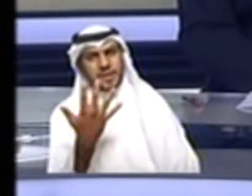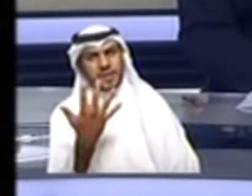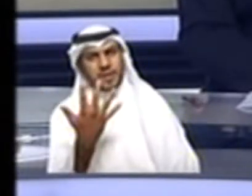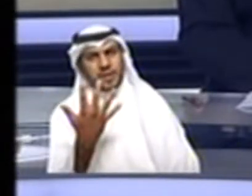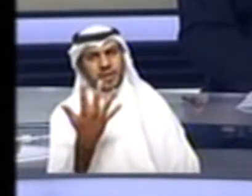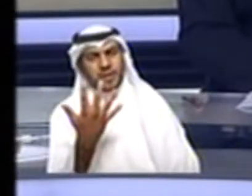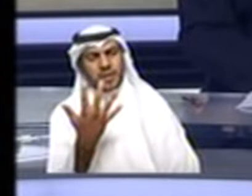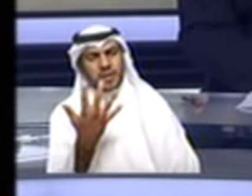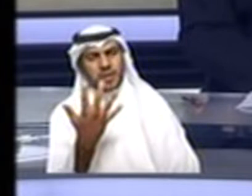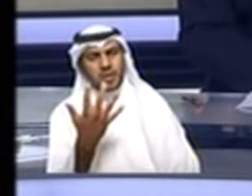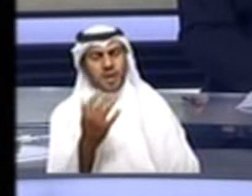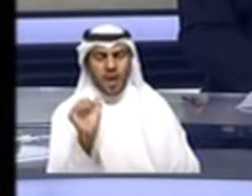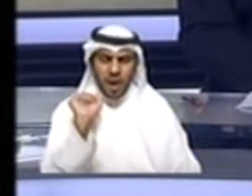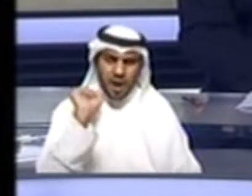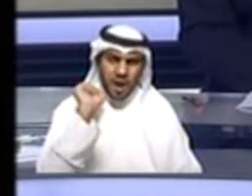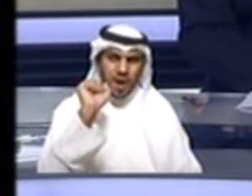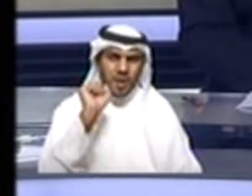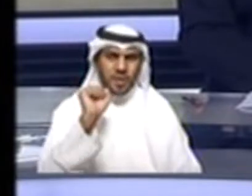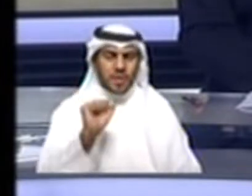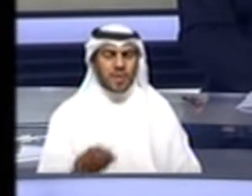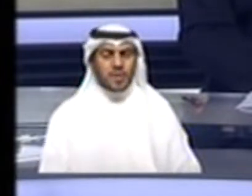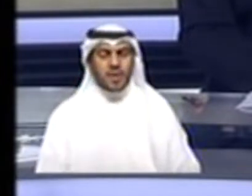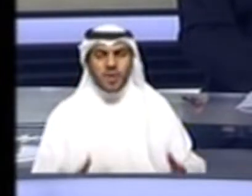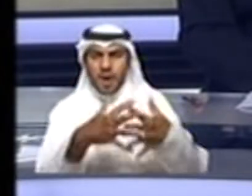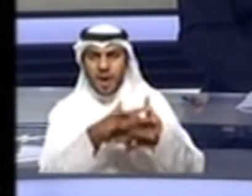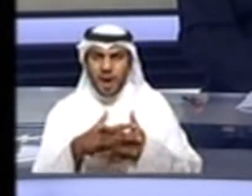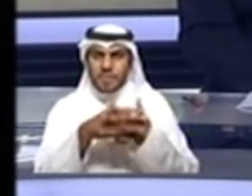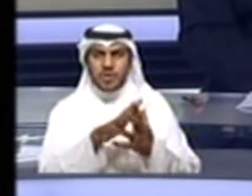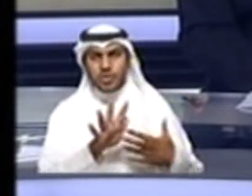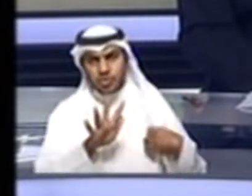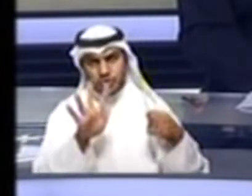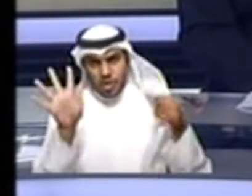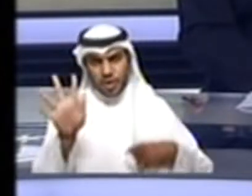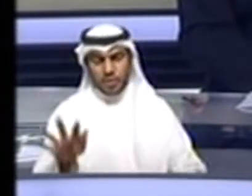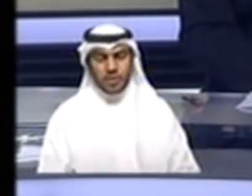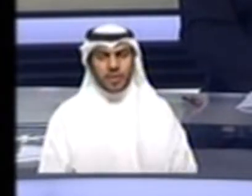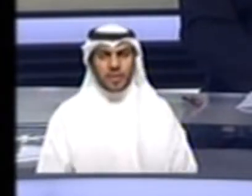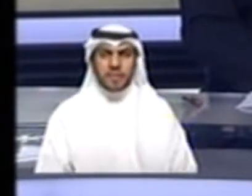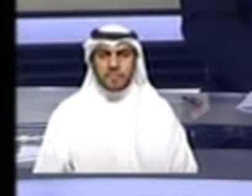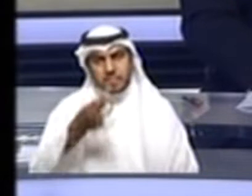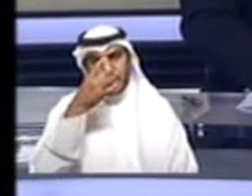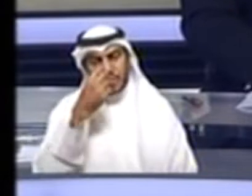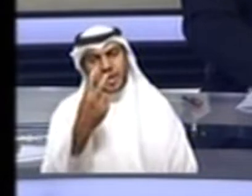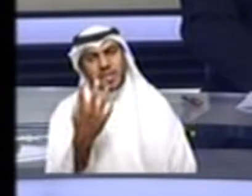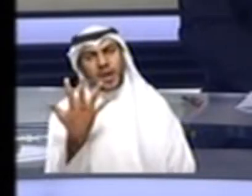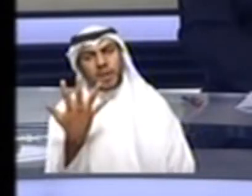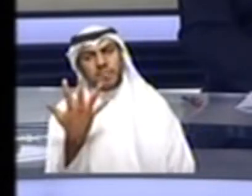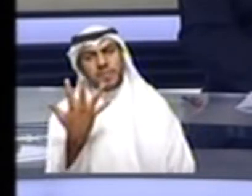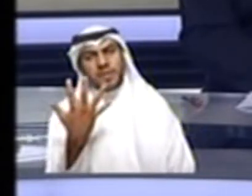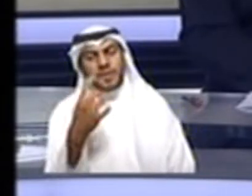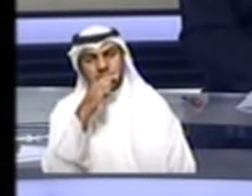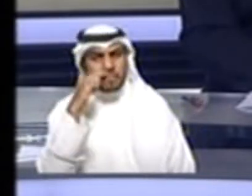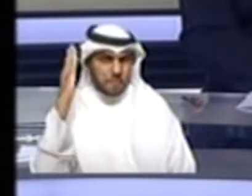ويلمنغتون بولاية نورث كارولينا في شرق الولايات المتحدة عندما اجتاح الإعصار فلورنس أمس. وأغرق